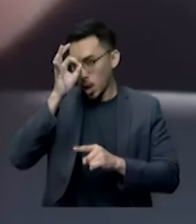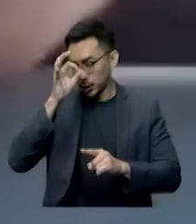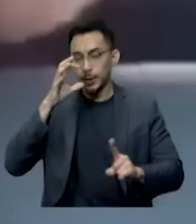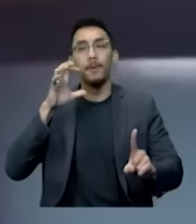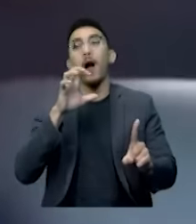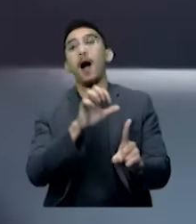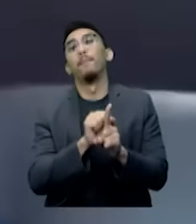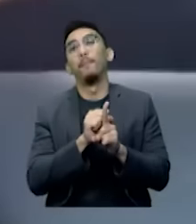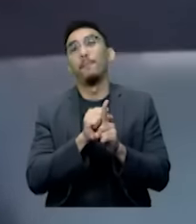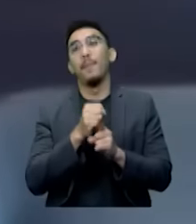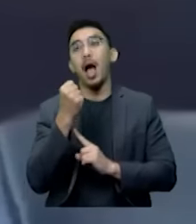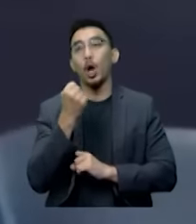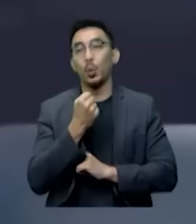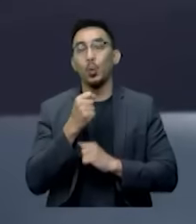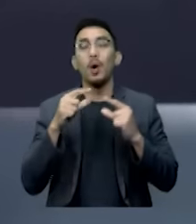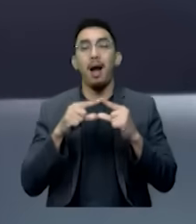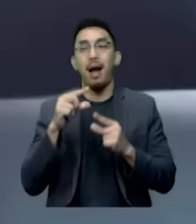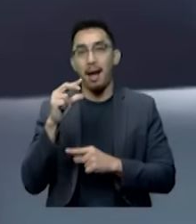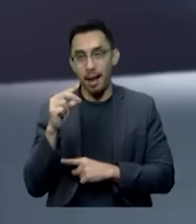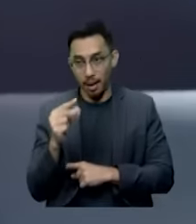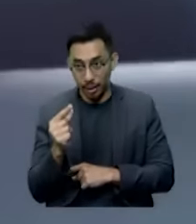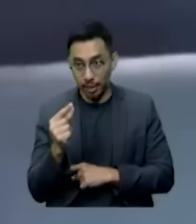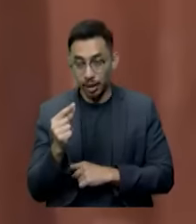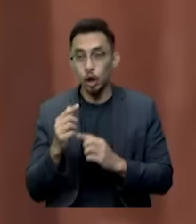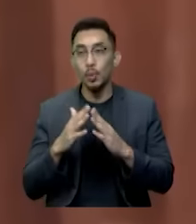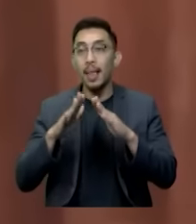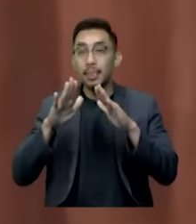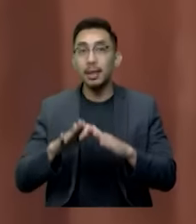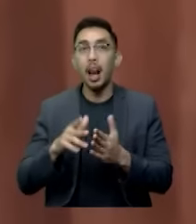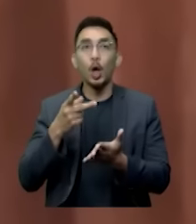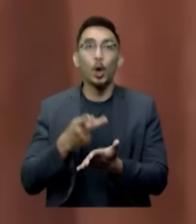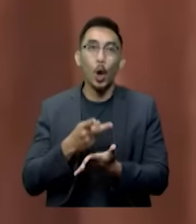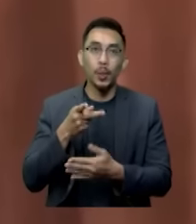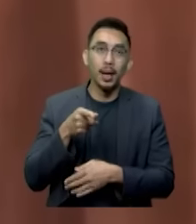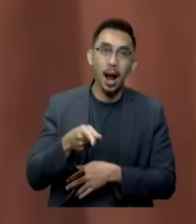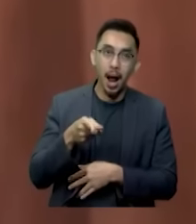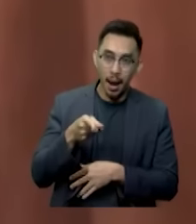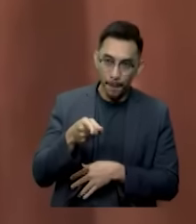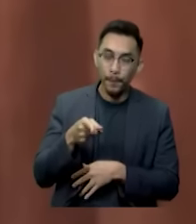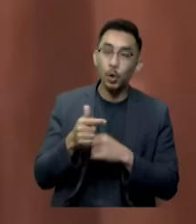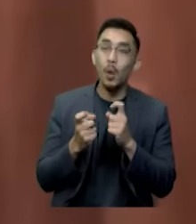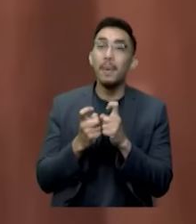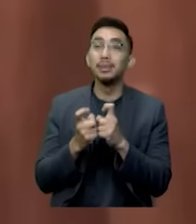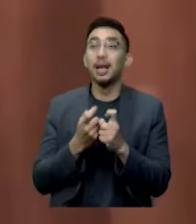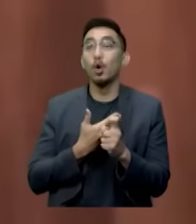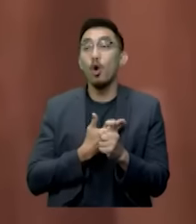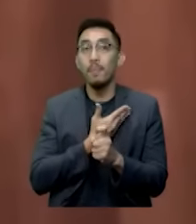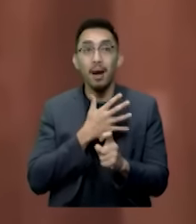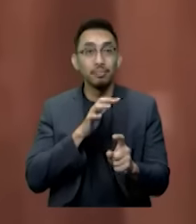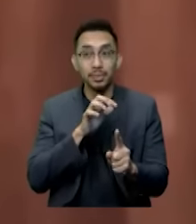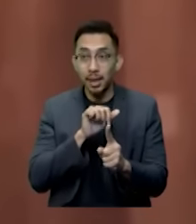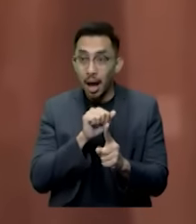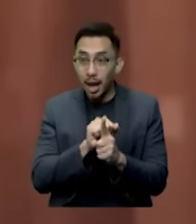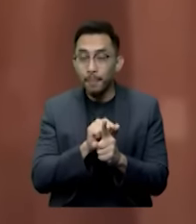tak lain adalah AR, pemuda penghuni kontrakan. AR yang merupakan kekasih korban ditangkap saat menumpang bus